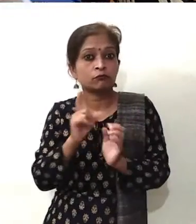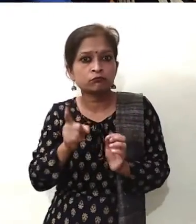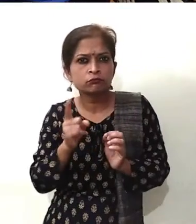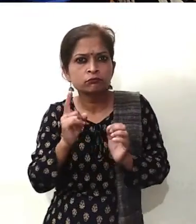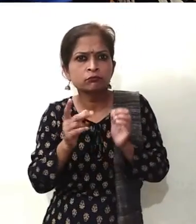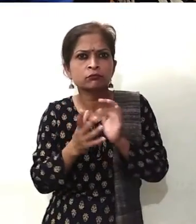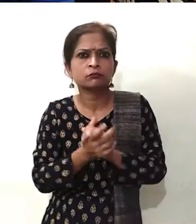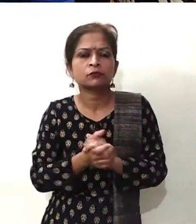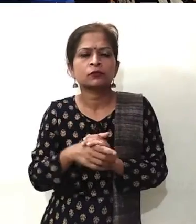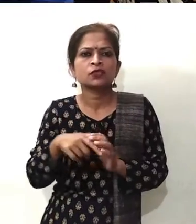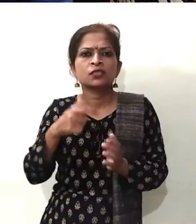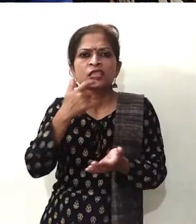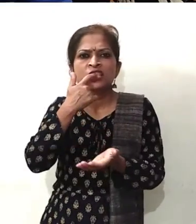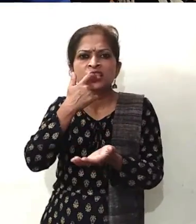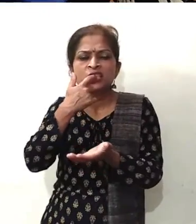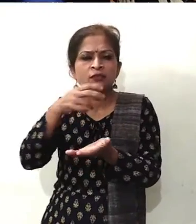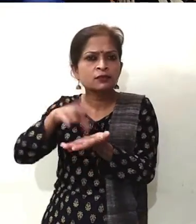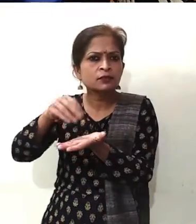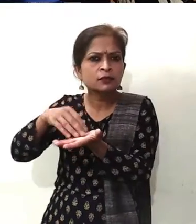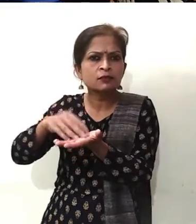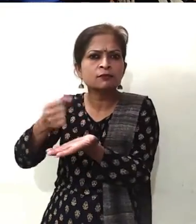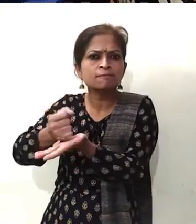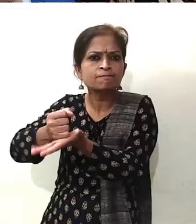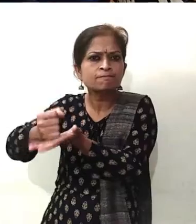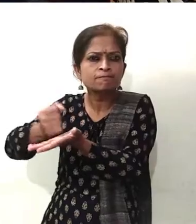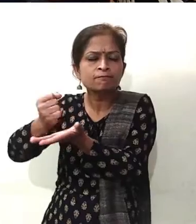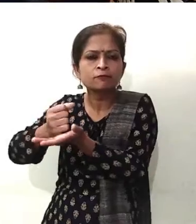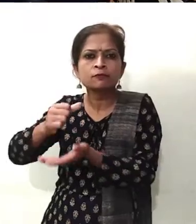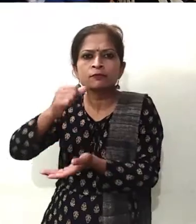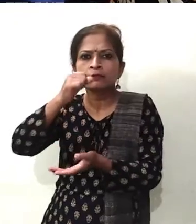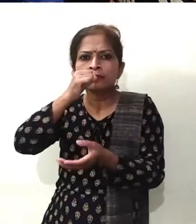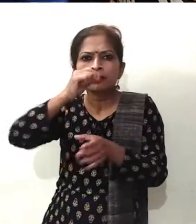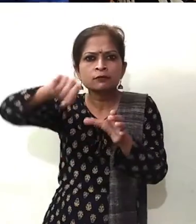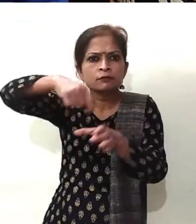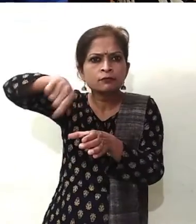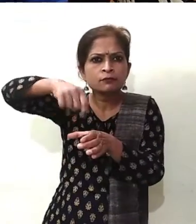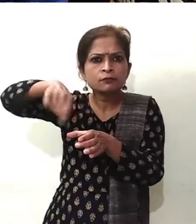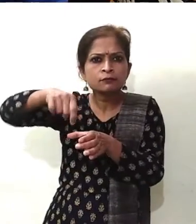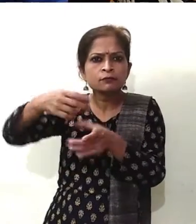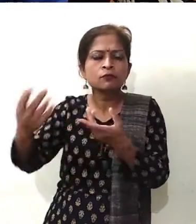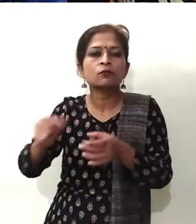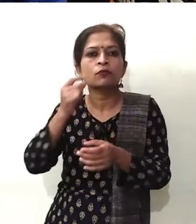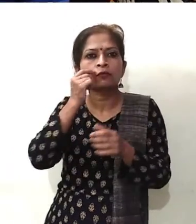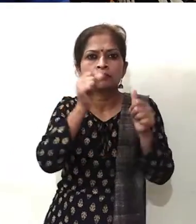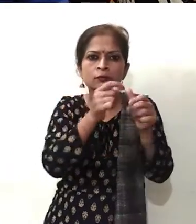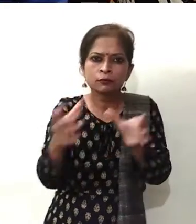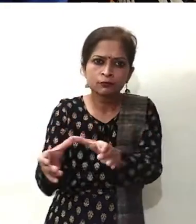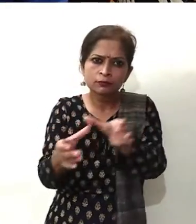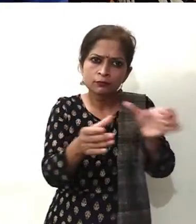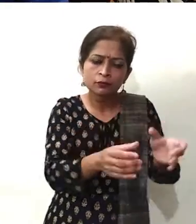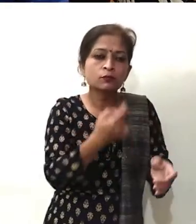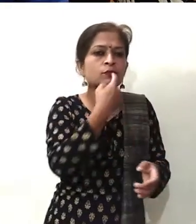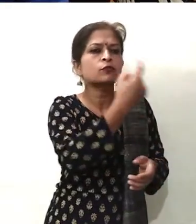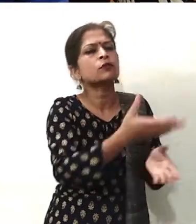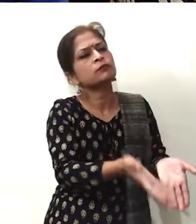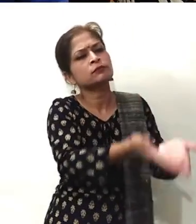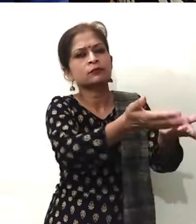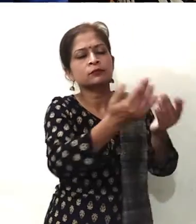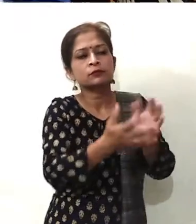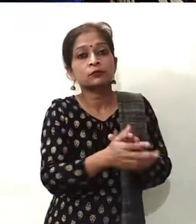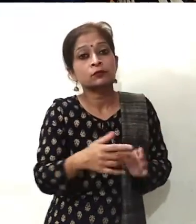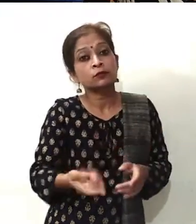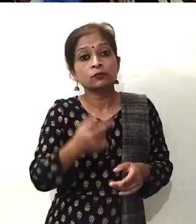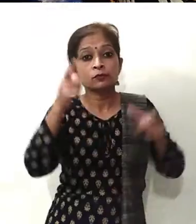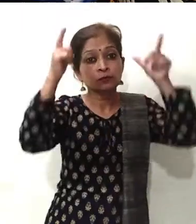चावल का चूरा बनाया जा रहा था, उस चूरे को लेकर पानी में मिलाकर उन्होंने अश्वत्थामा को दिया, तो बोला कि पी ले, ये देसी गाय का दूध है,